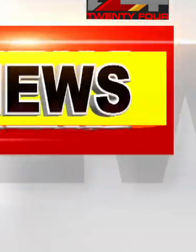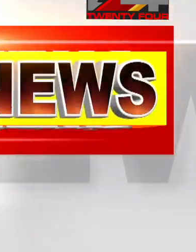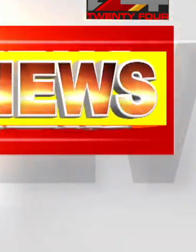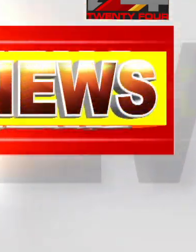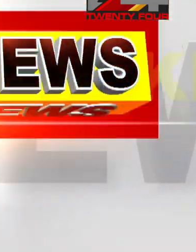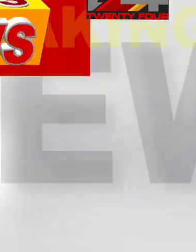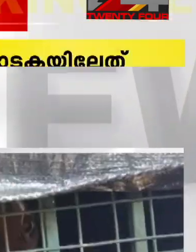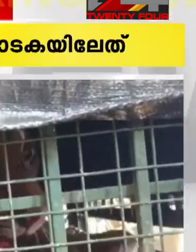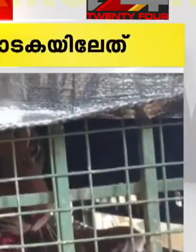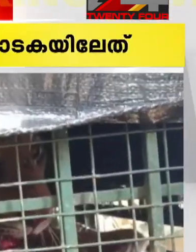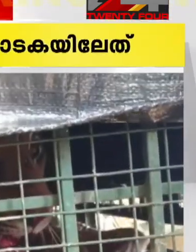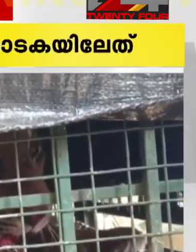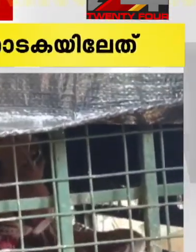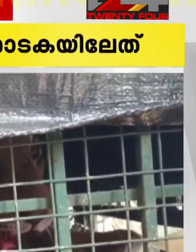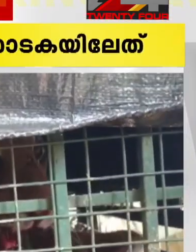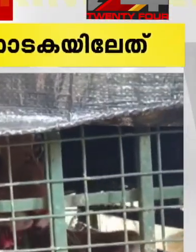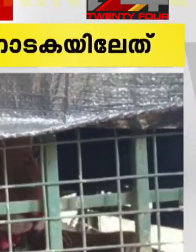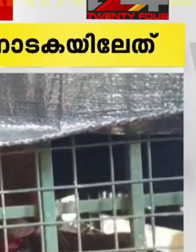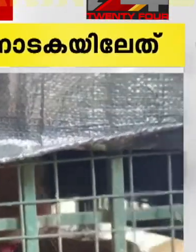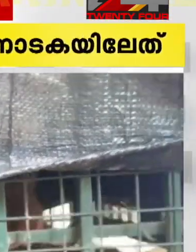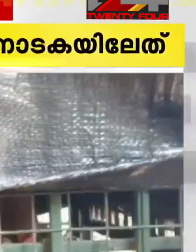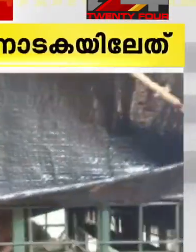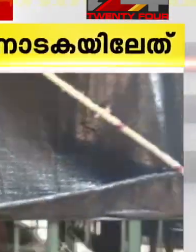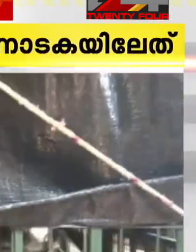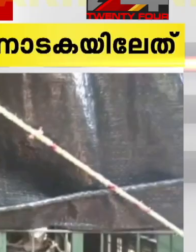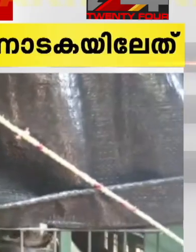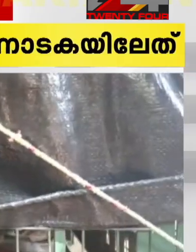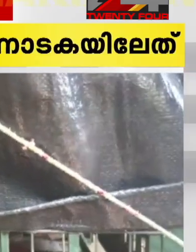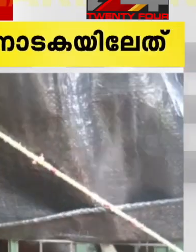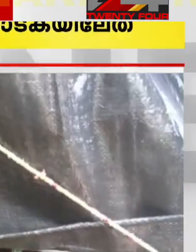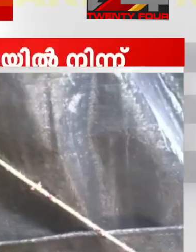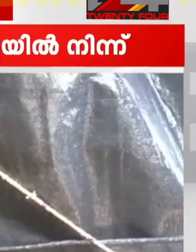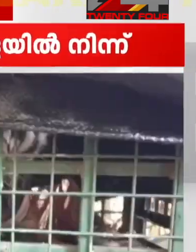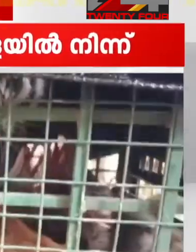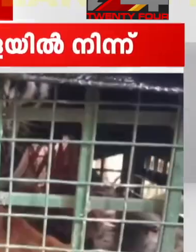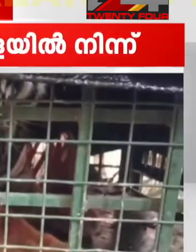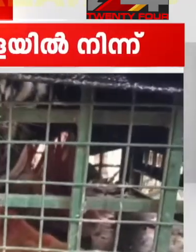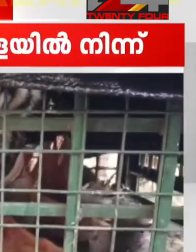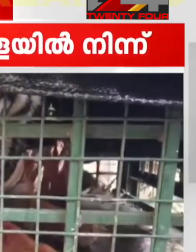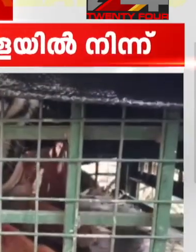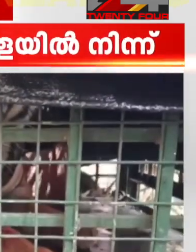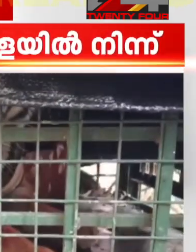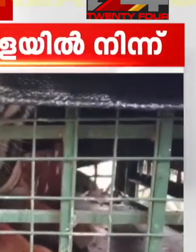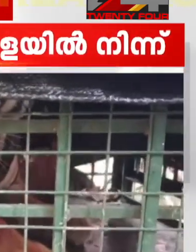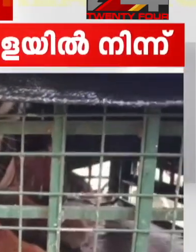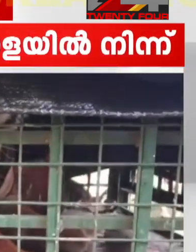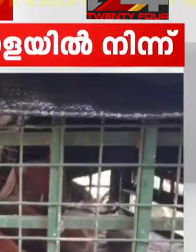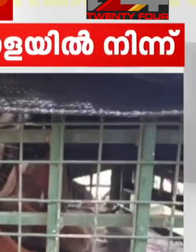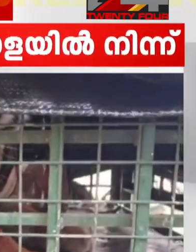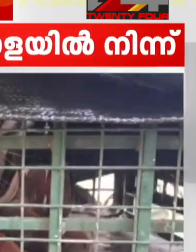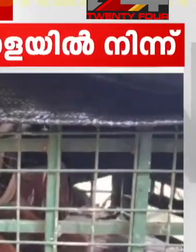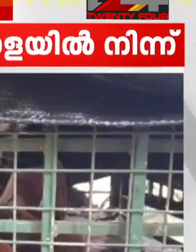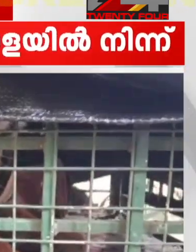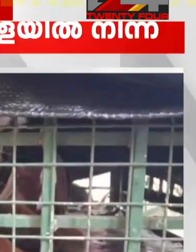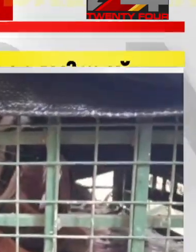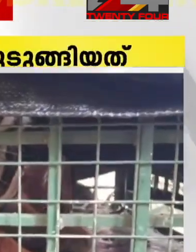തള്ളിക്കളഞ്ഞിരുന്നു എന്നതാണ്. ഇപ്പോൾ അവർ പറഞ്ഞിരുന്ന പരാതി, അവരുടെ ആദി ശരിവെക്കുന്ന രീതിയിലാണ് കാര്യങ്ങൾ പോകുന്നത്. പുറത്തുവരുന്ന ഏറ്റവും ഒടുവിലത്തെ റിപ്പോർട്ട് പ്രകാരം